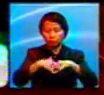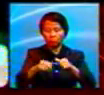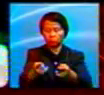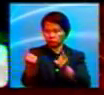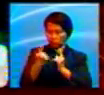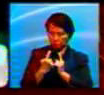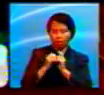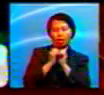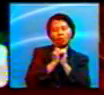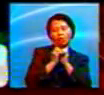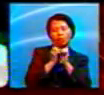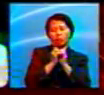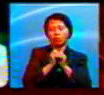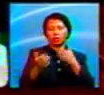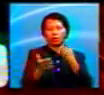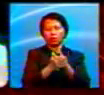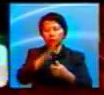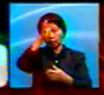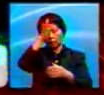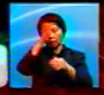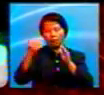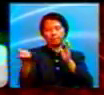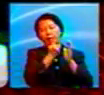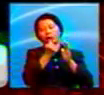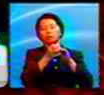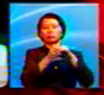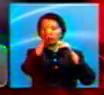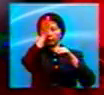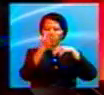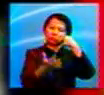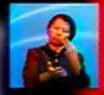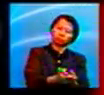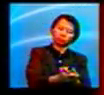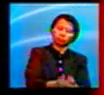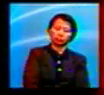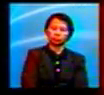mereka. Sehinggalah bapa dia rebah dan jatuh.